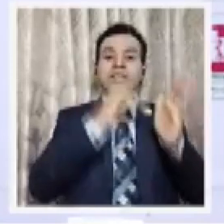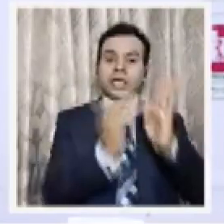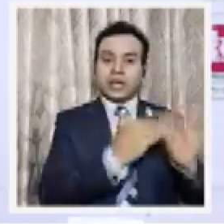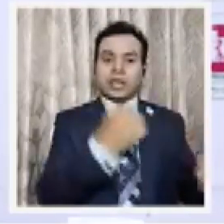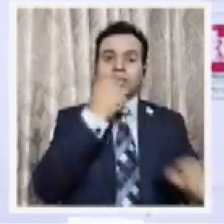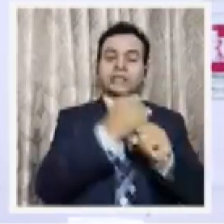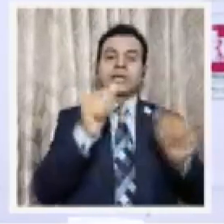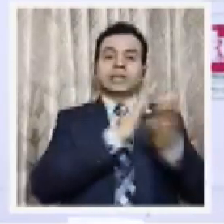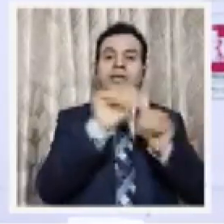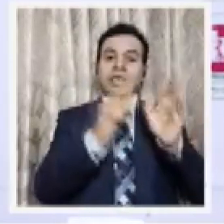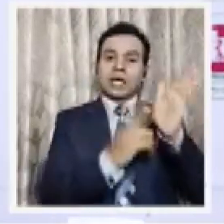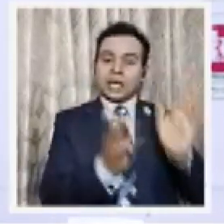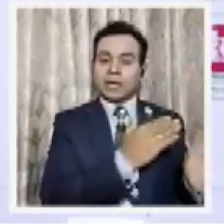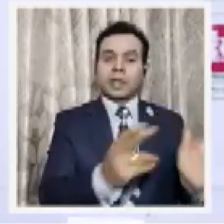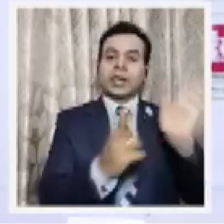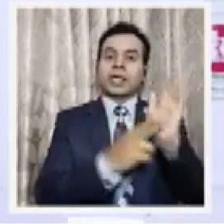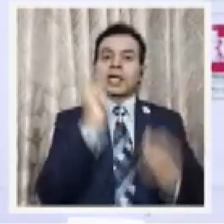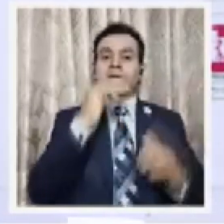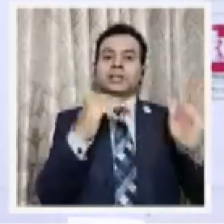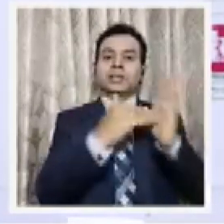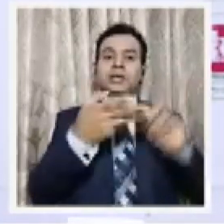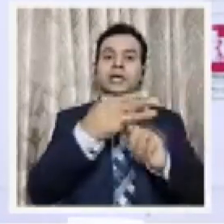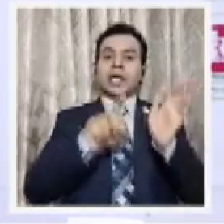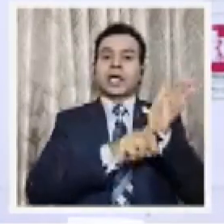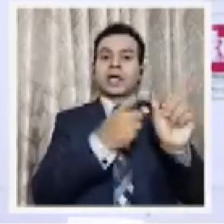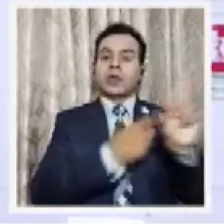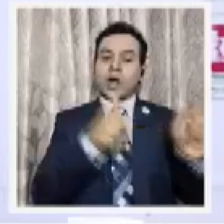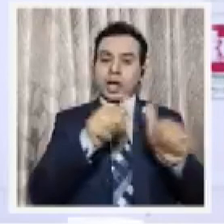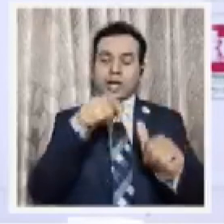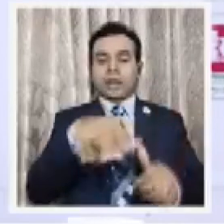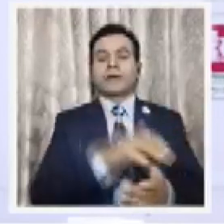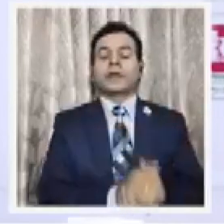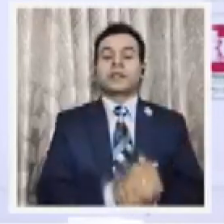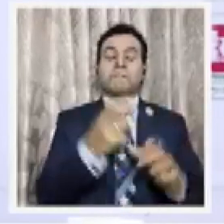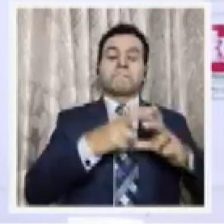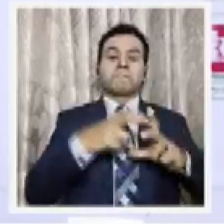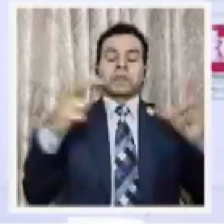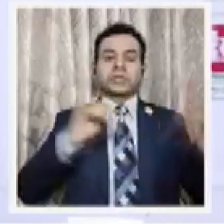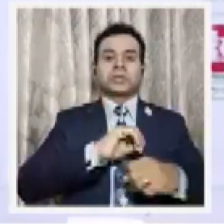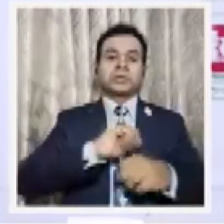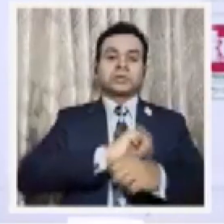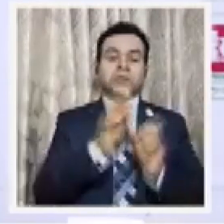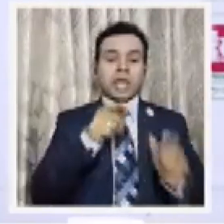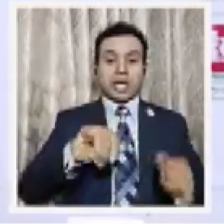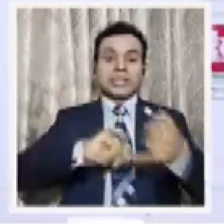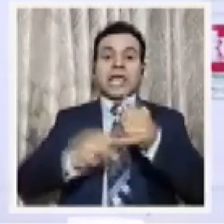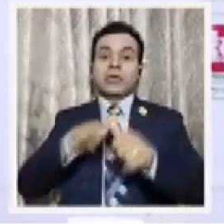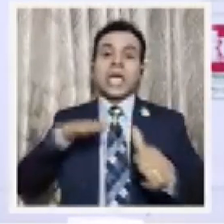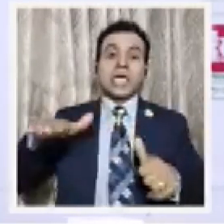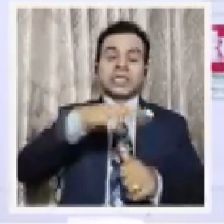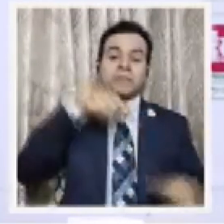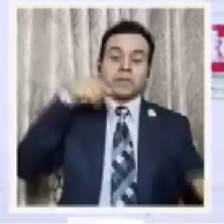আফ্রিকার সেগুলো হলো দক্ষিণ আফ্রিকা, মিশর, নাইজেরিয়া, ঘানা এবং আলজেরিয়া। এশিয়ার যে 5টি